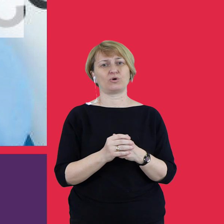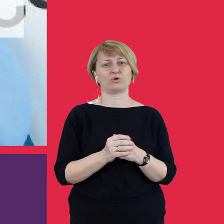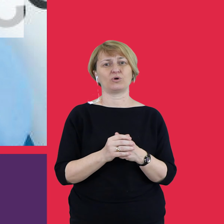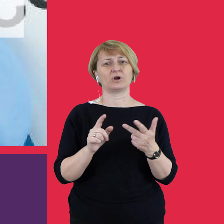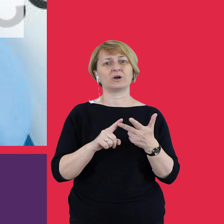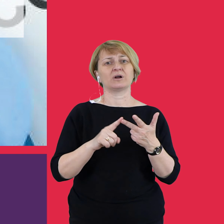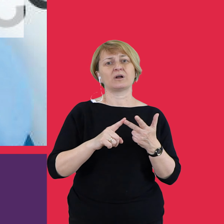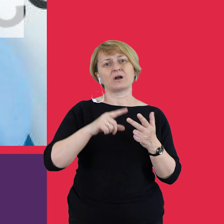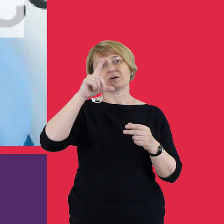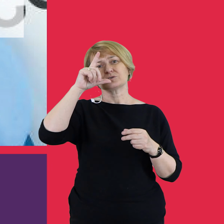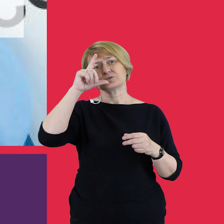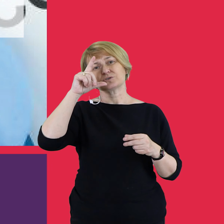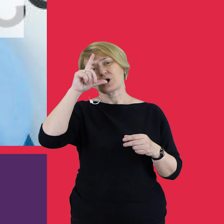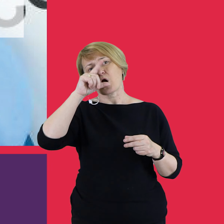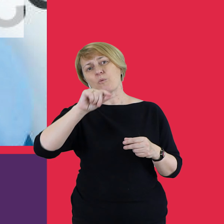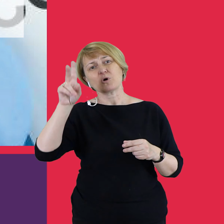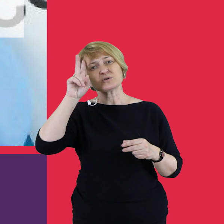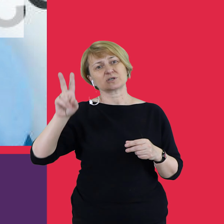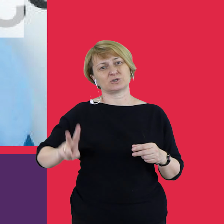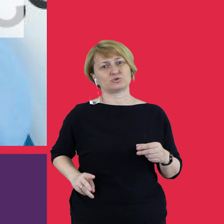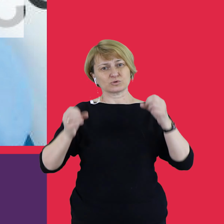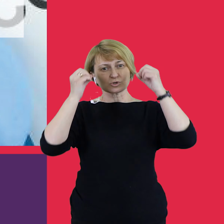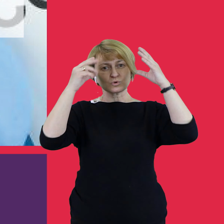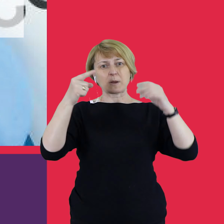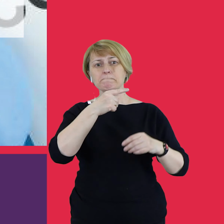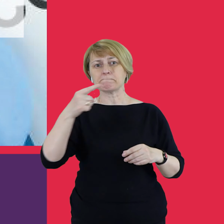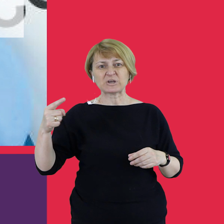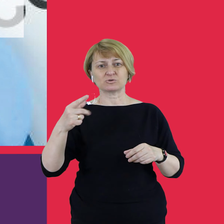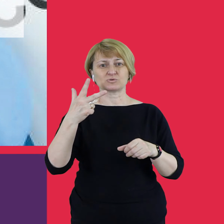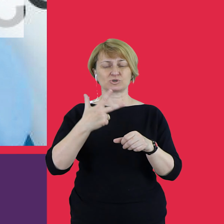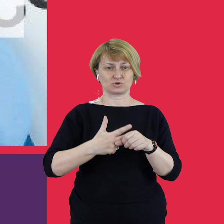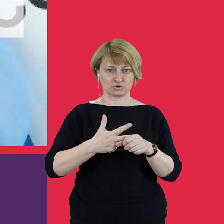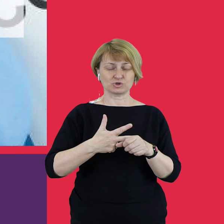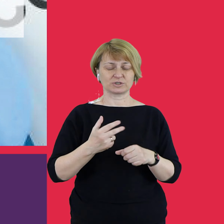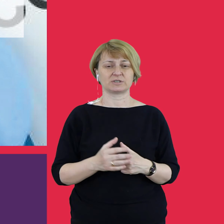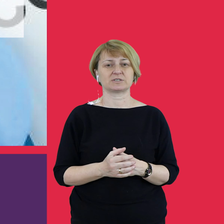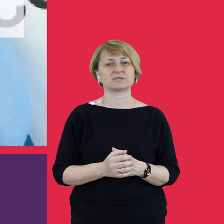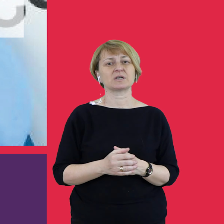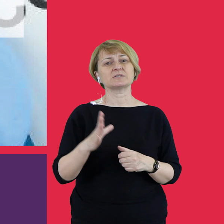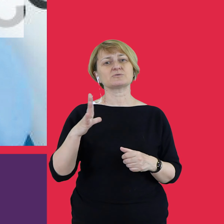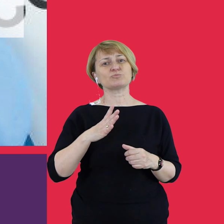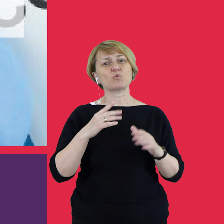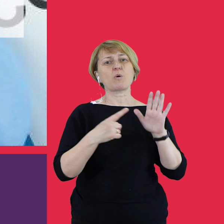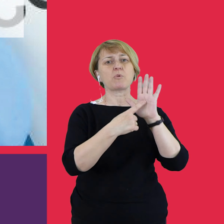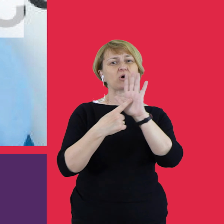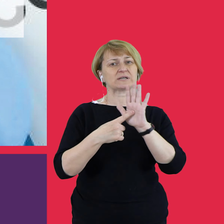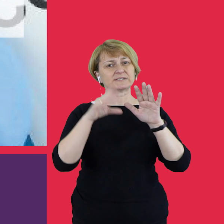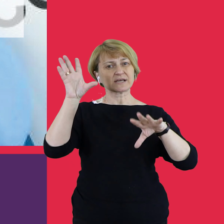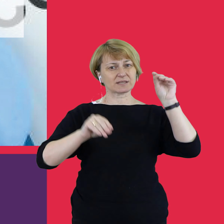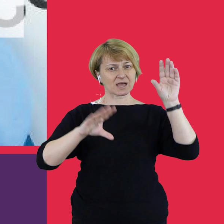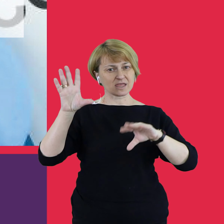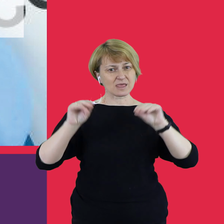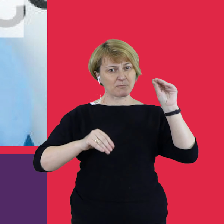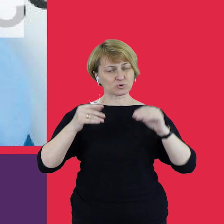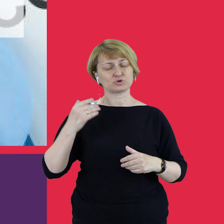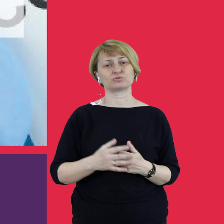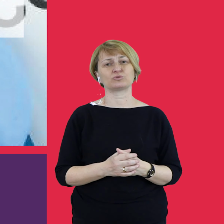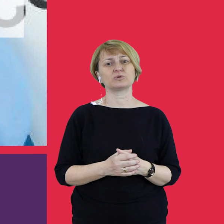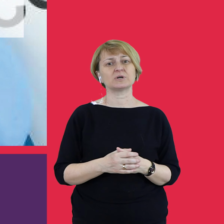Ogród Zoologiczny czy Opolskie Instytucje Kultury. To jest minus 30, więc do tego bilansu, który Państwu przedstawiałem na